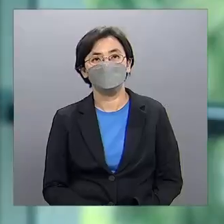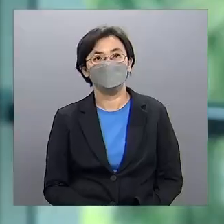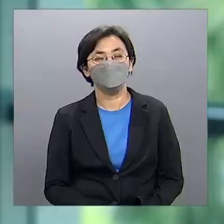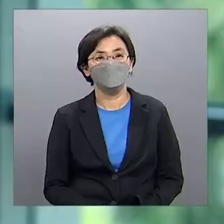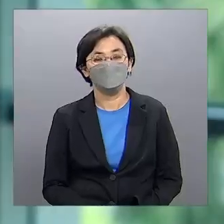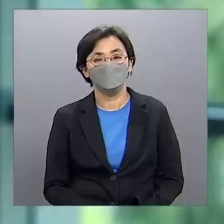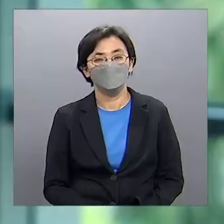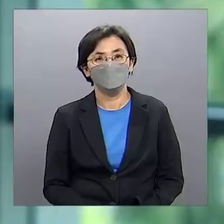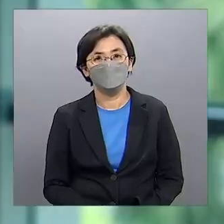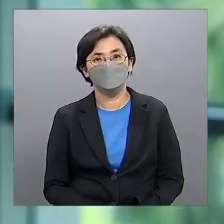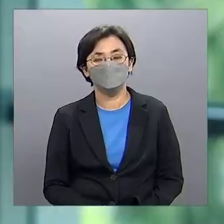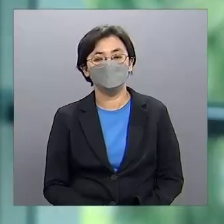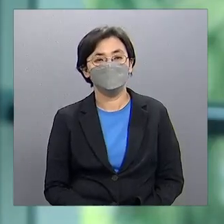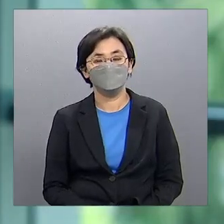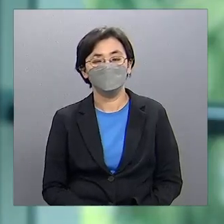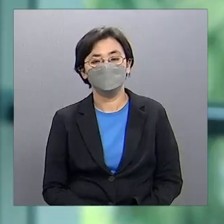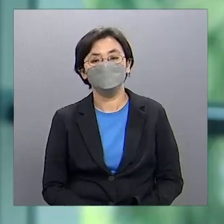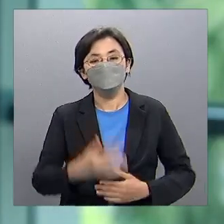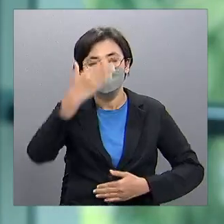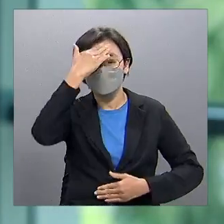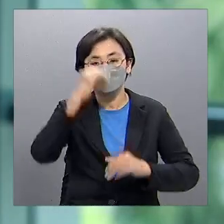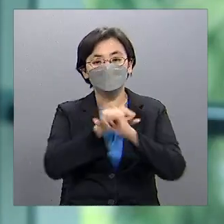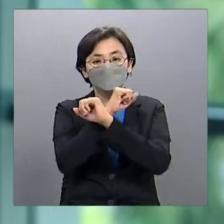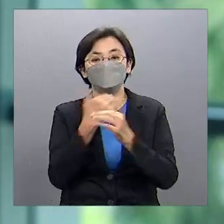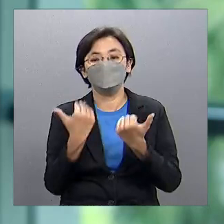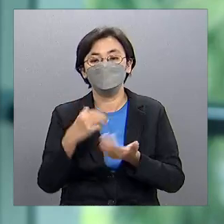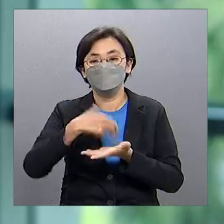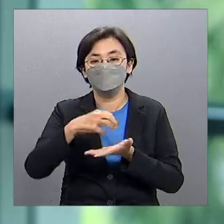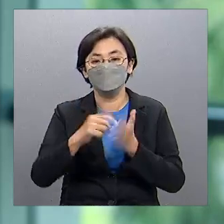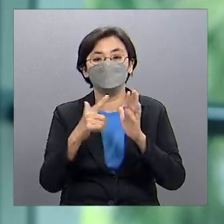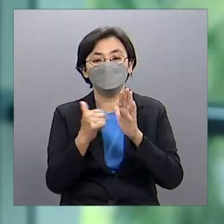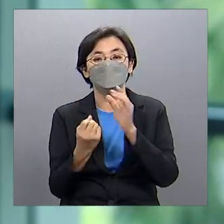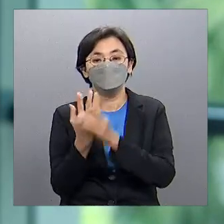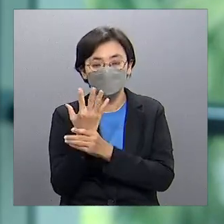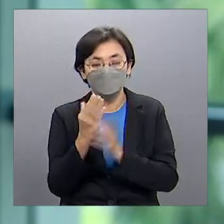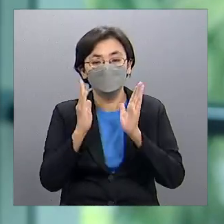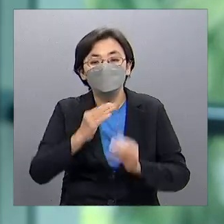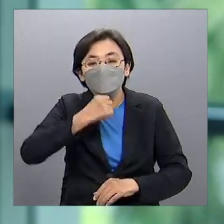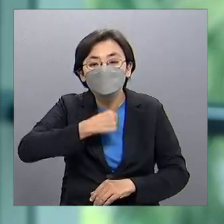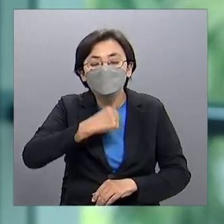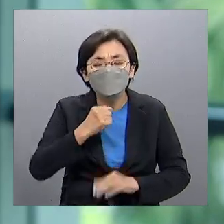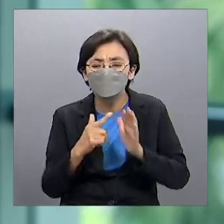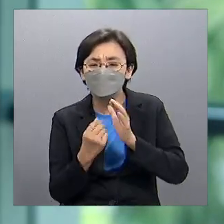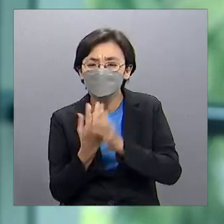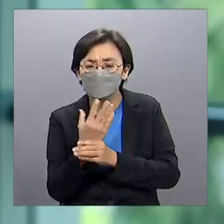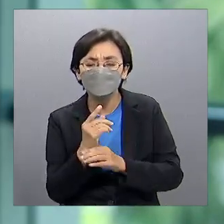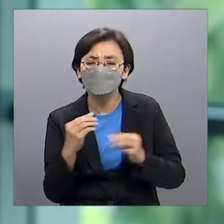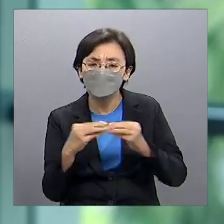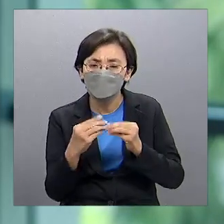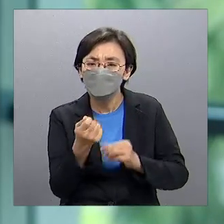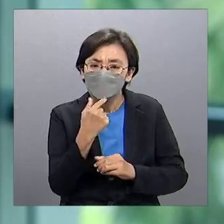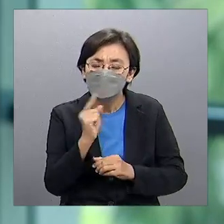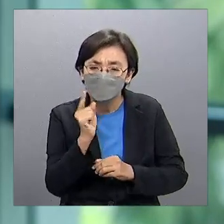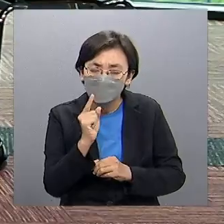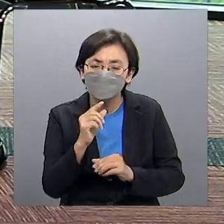ช่วงรู้สู้โรคค่ะช่วงนี้นะคะเราจะพูดถึงการใช้ยาสมุนไพรในผู้สูงอายุค่ะร่วมพูดคุยกับอาจารย์ธีระอาทิตย์ธรรมวารี